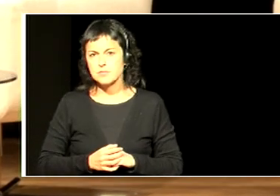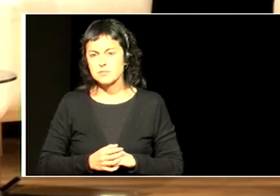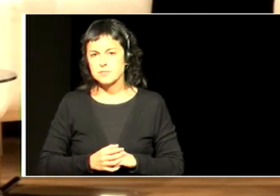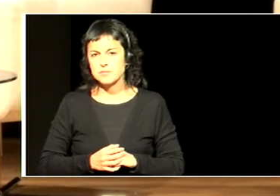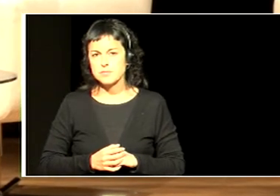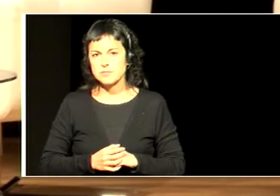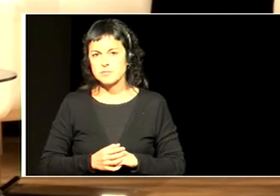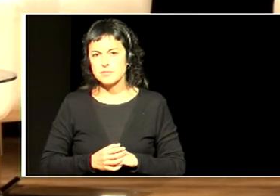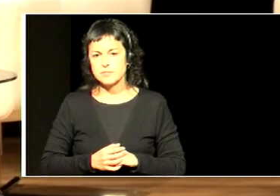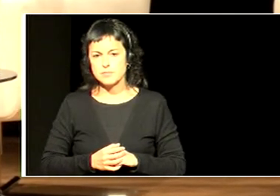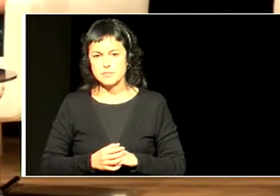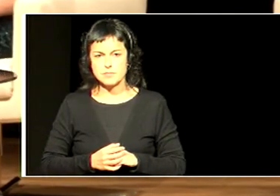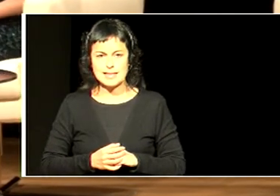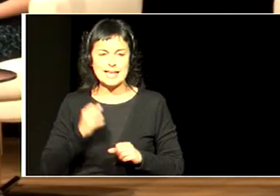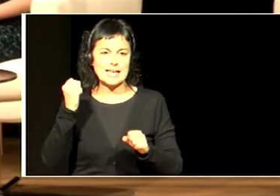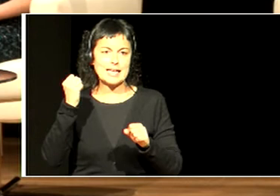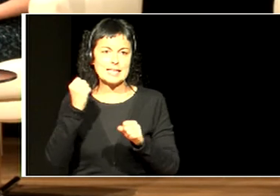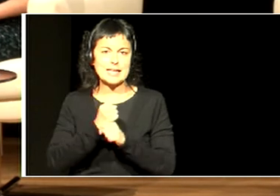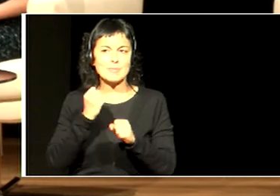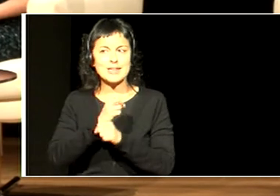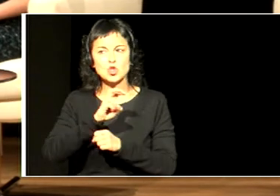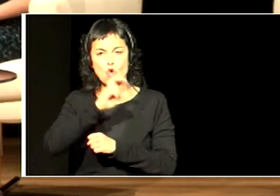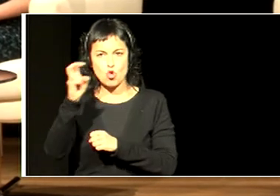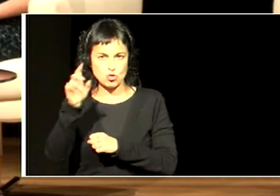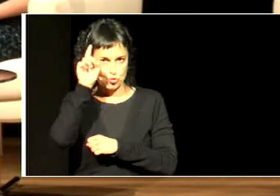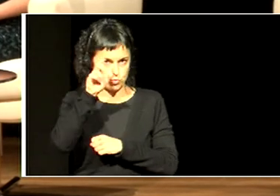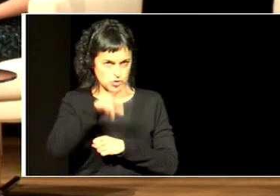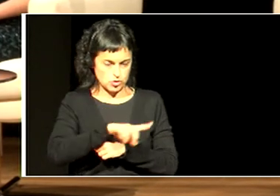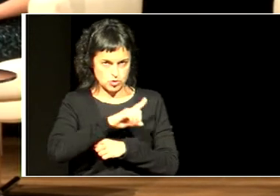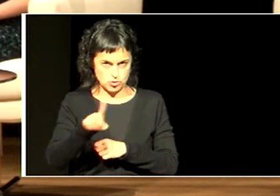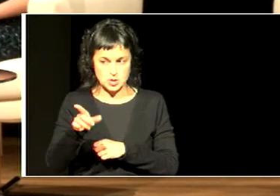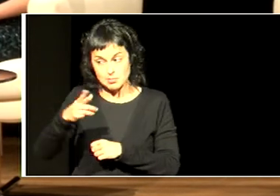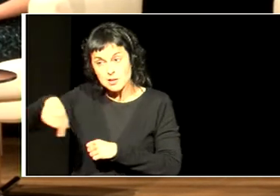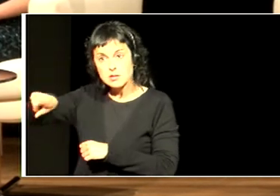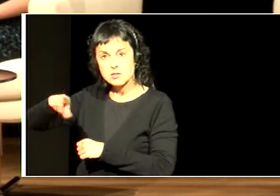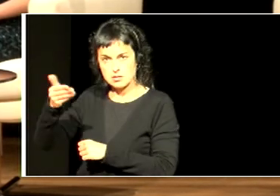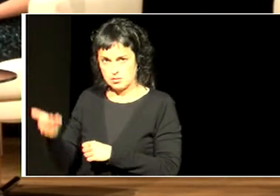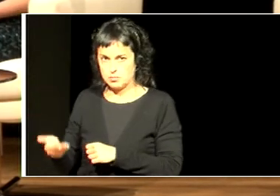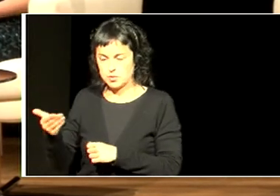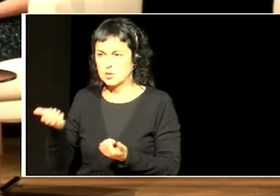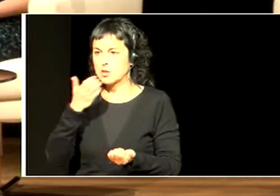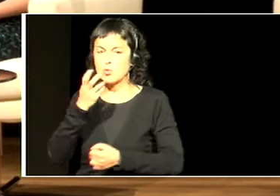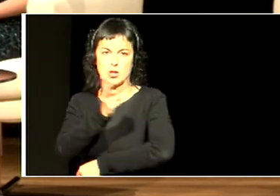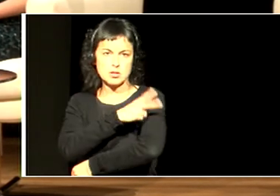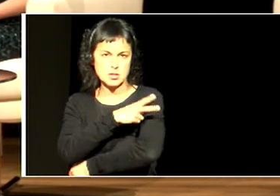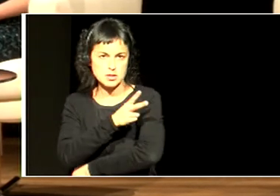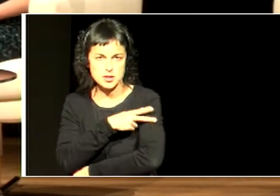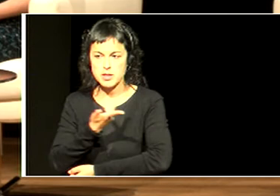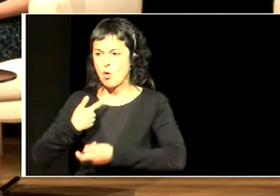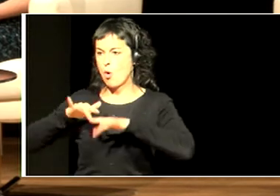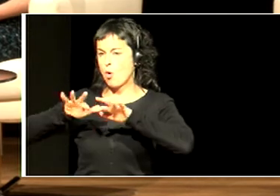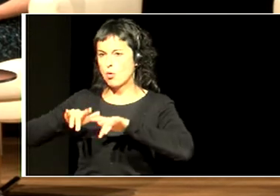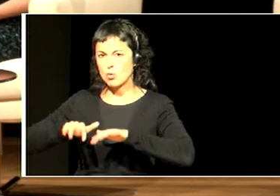irakasleak ez diren beste langileak. Guretza dira oso importantea. Langile horiek, atezaintzan daudenak, idazkaritzan